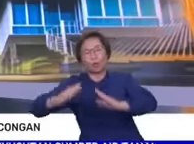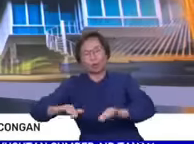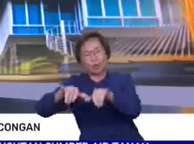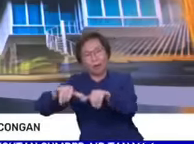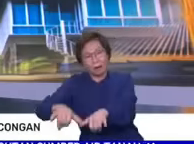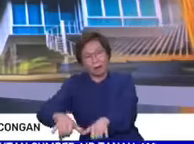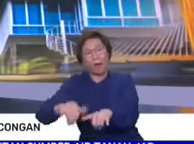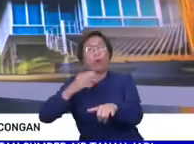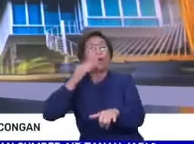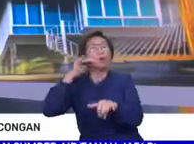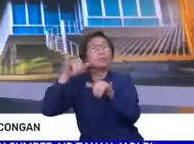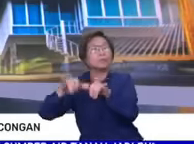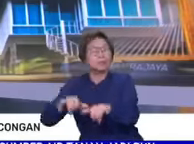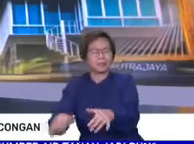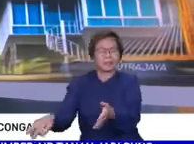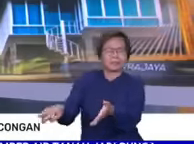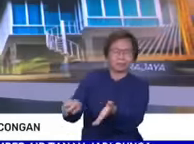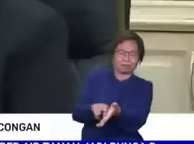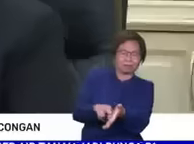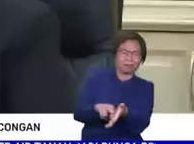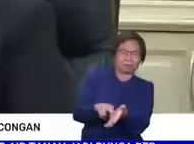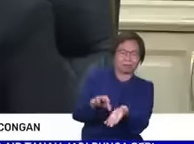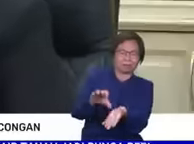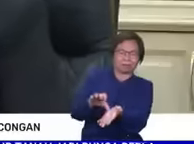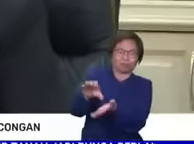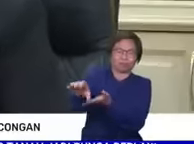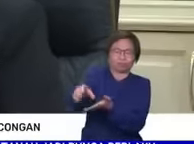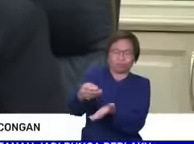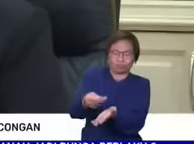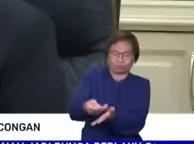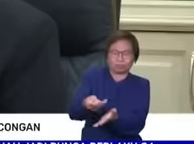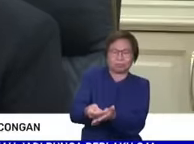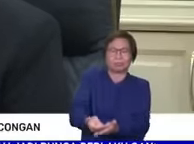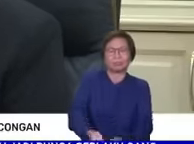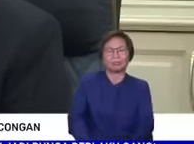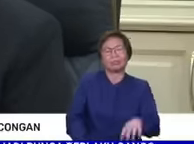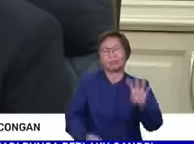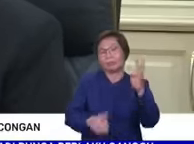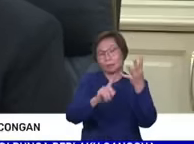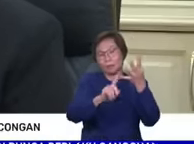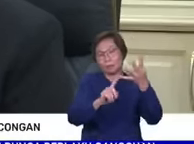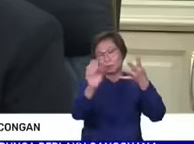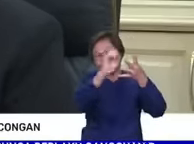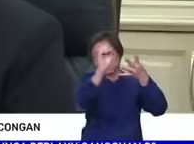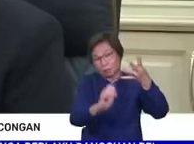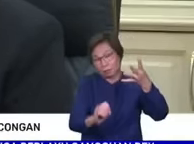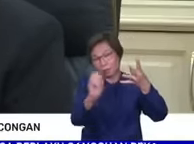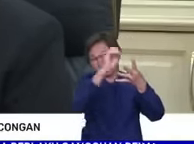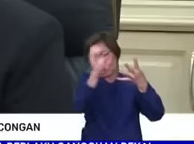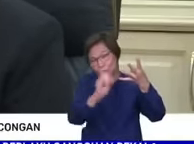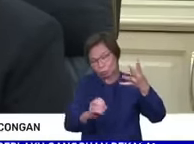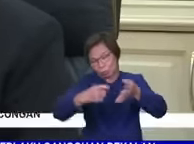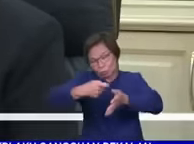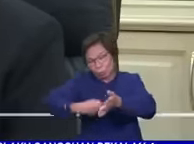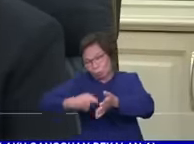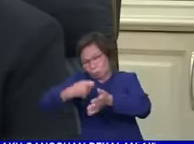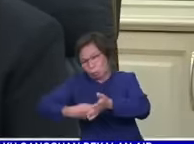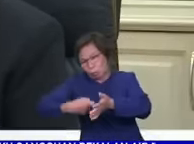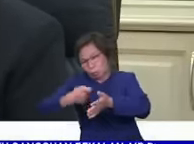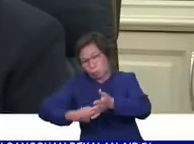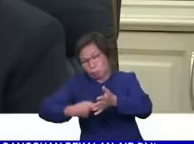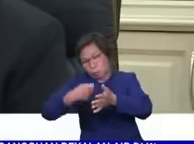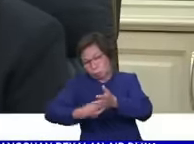rumah inap yang ke daftar Hai yang keempat discount ataupun ribet Cukai